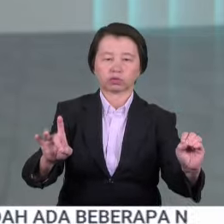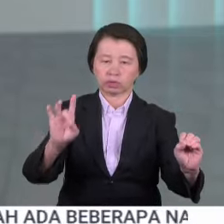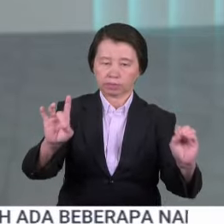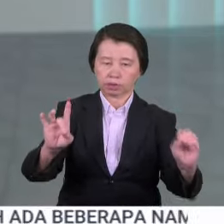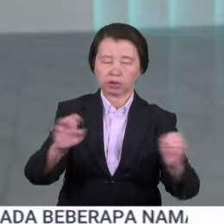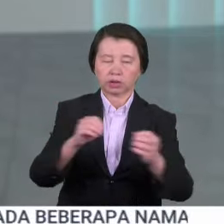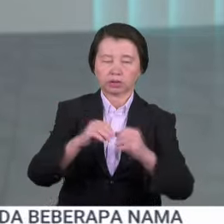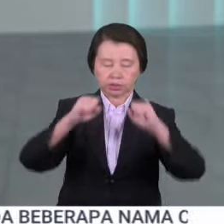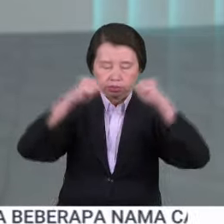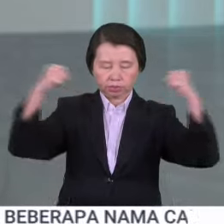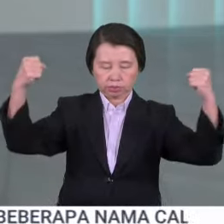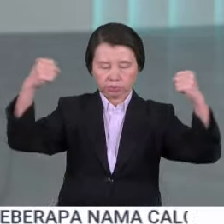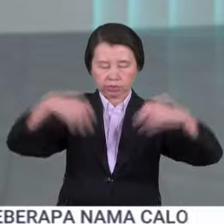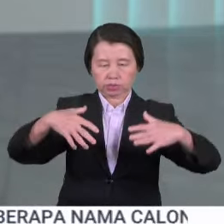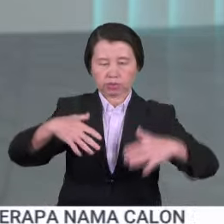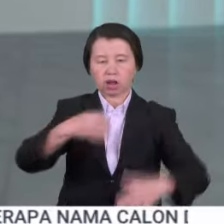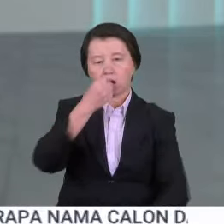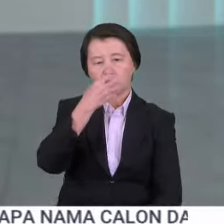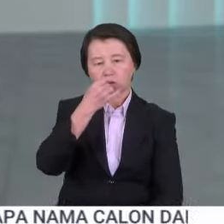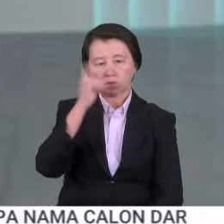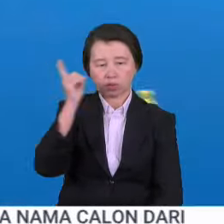Stadium Gongshu Canal Sports Park.